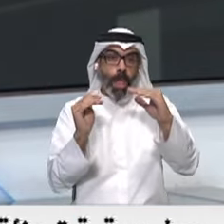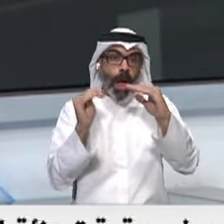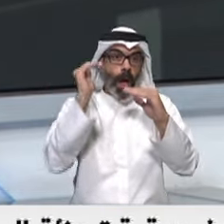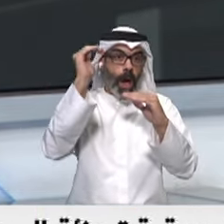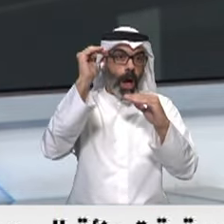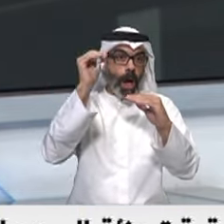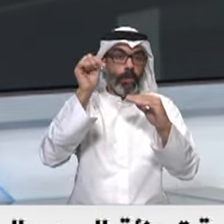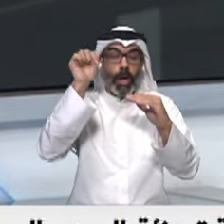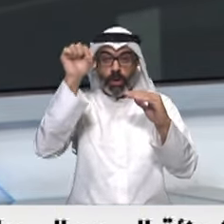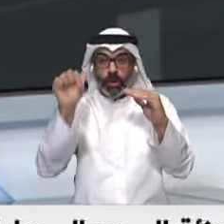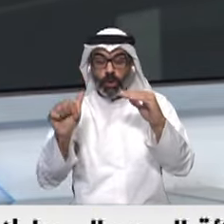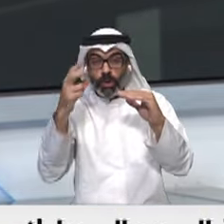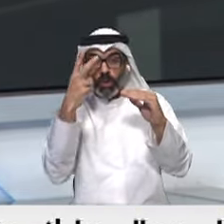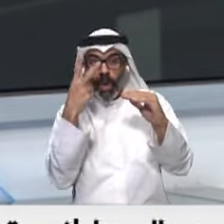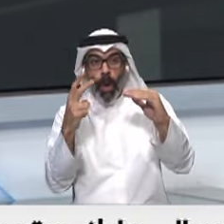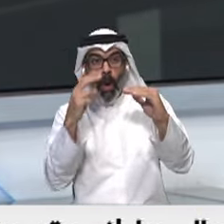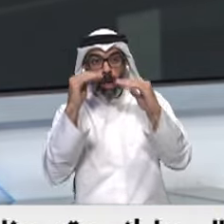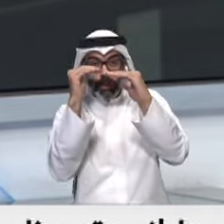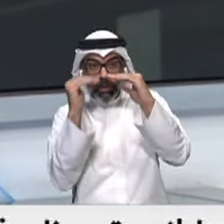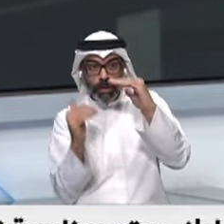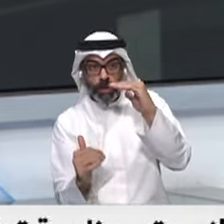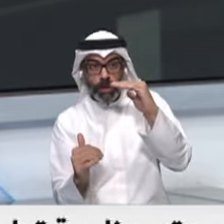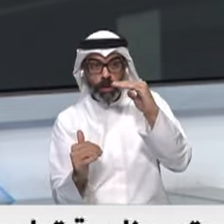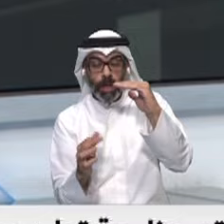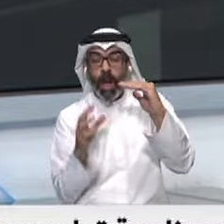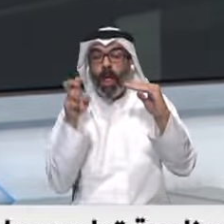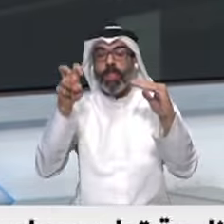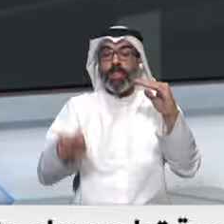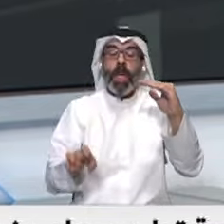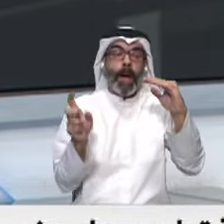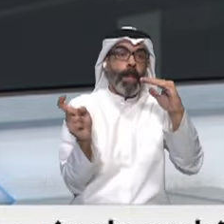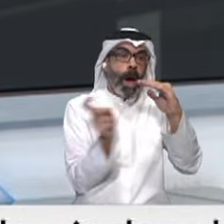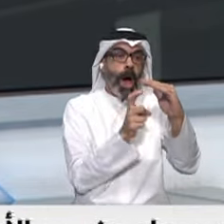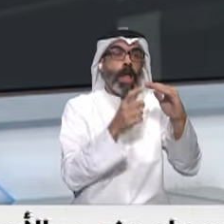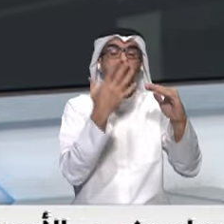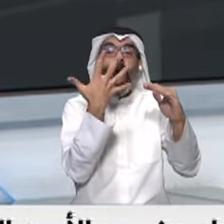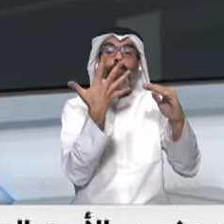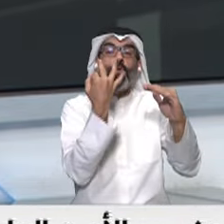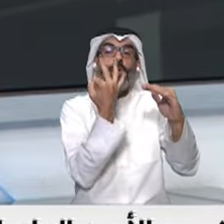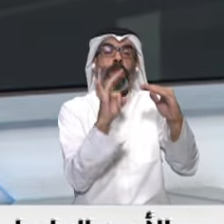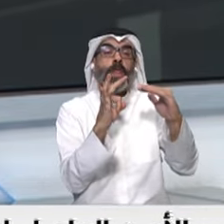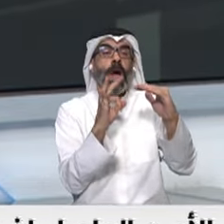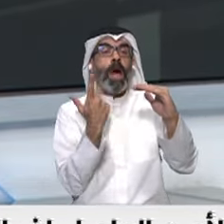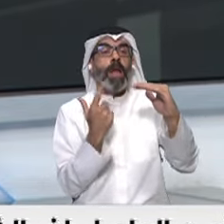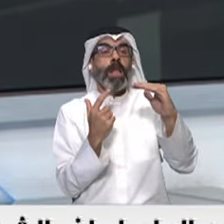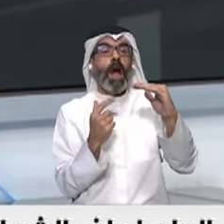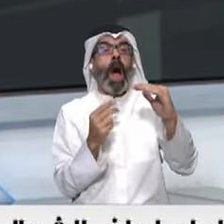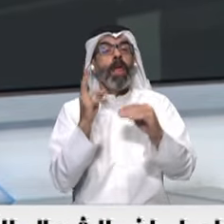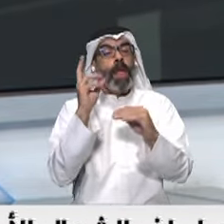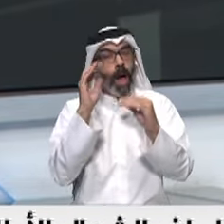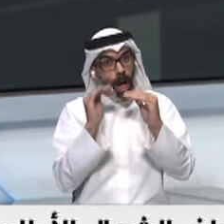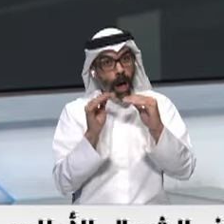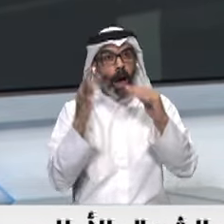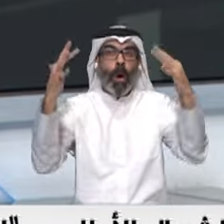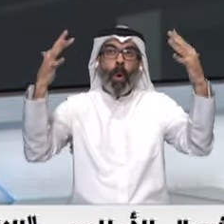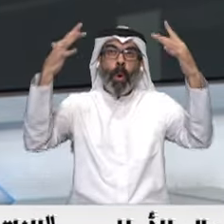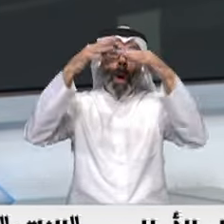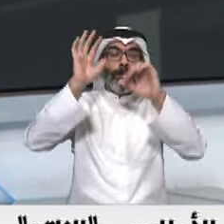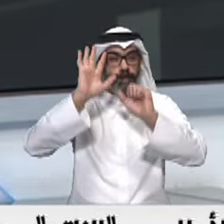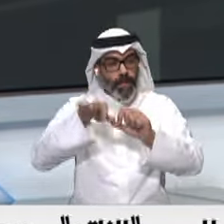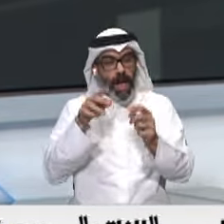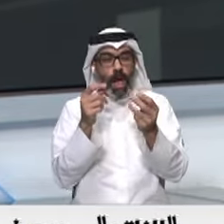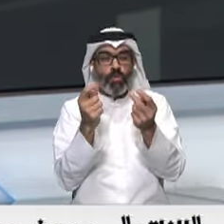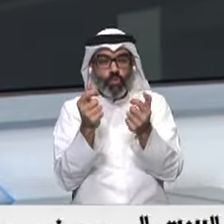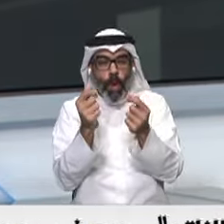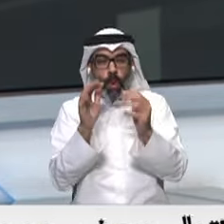للسحب راح يتراجع بشكل ملحوظ في يوم الخميس 39 العظمى والصغرى 26 والهوا يعود شمالي غربي خفيف الى معتدل السرعه من 8 الى